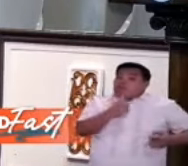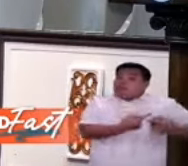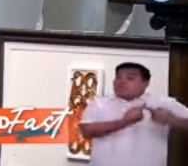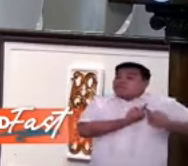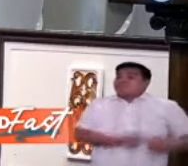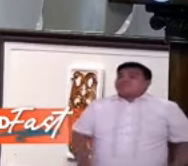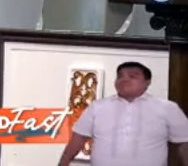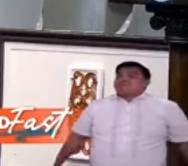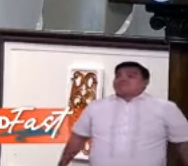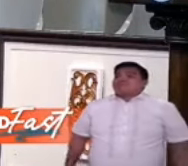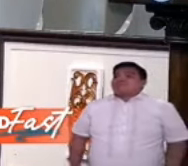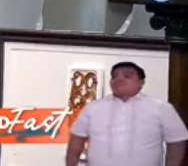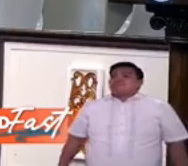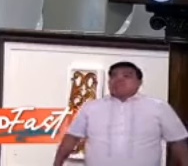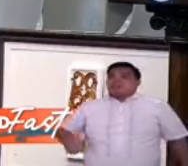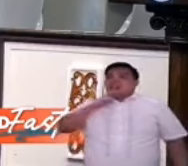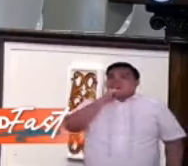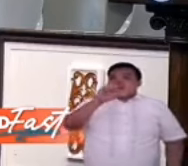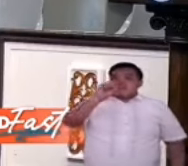a bastard.